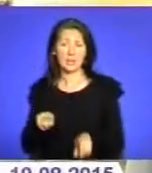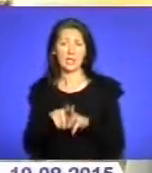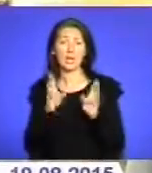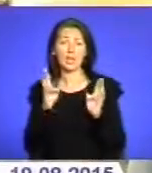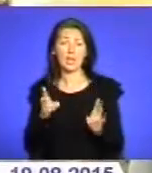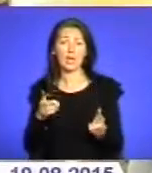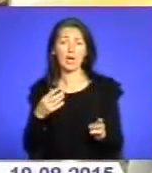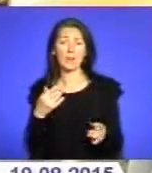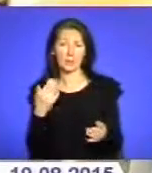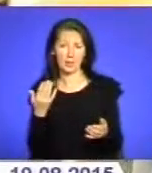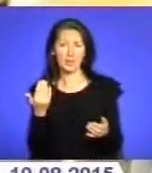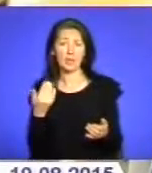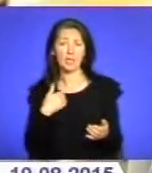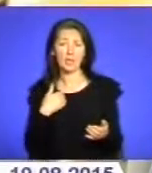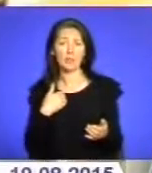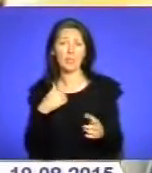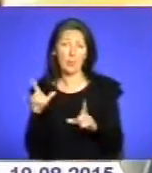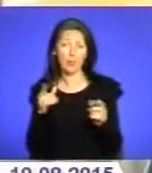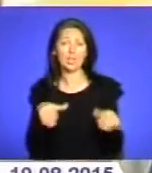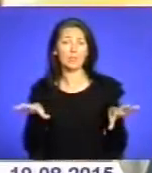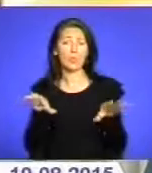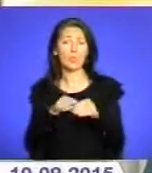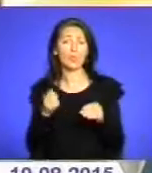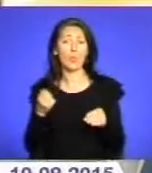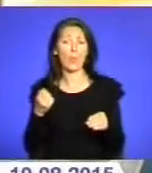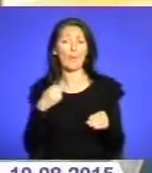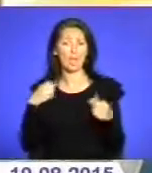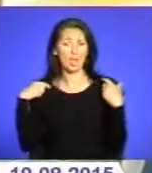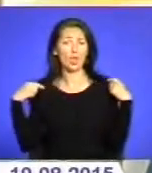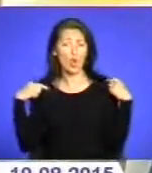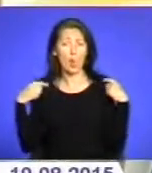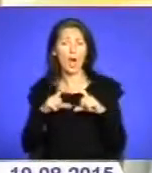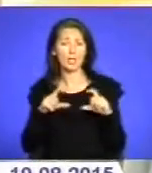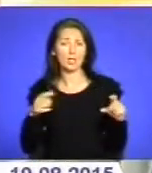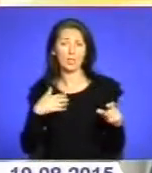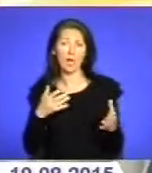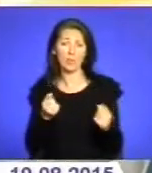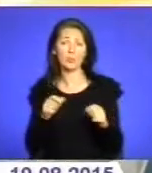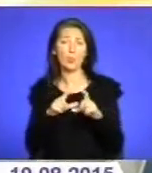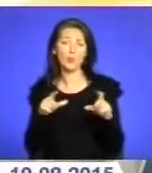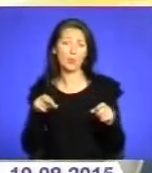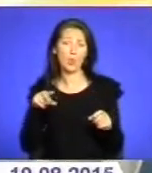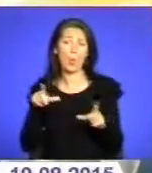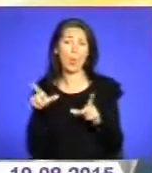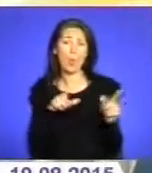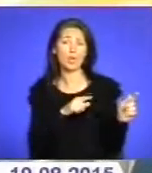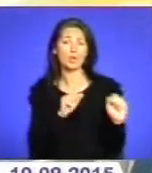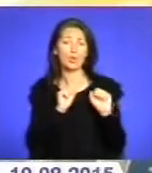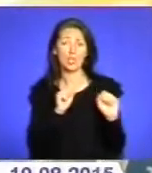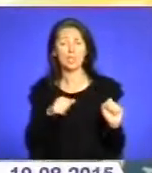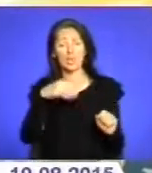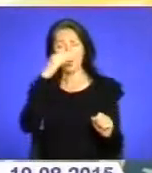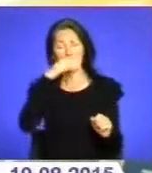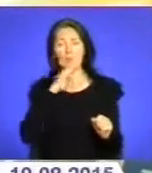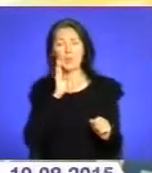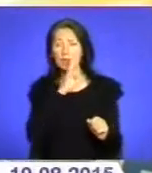мною в воєнкомат, я візьму повістку і піду захищати батьківщину». І він самий перший з села